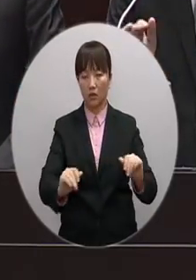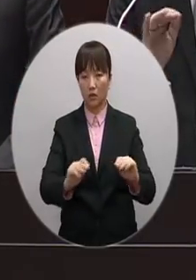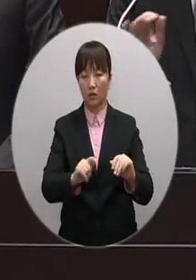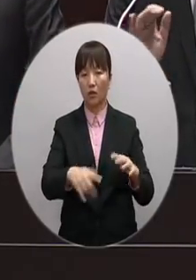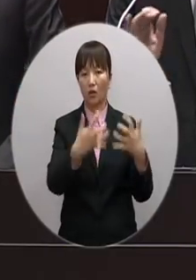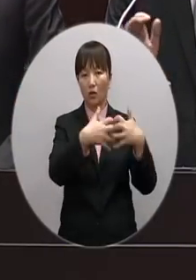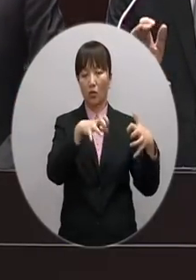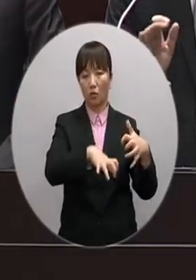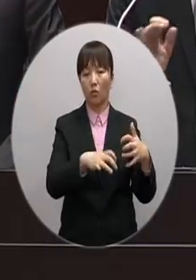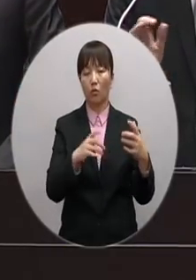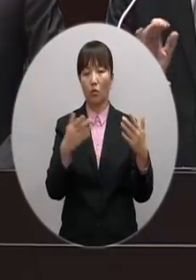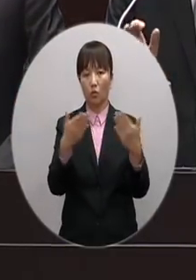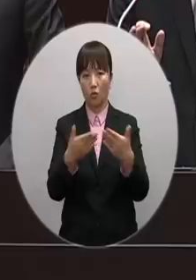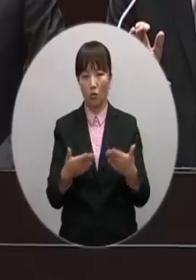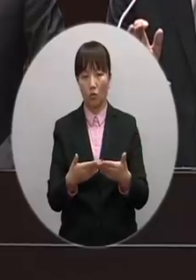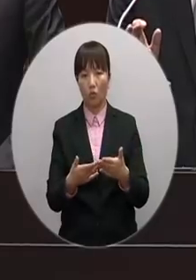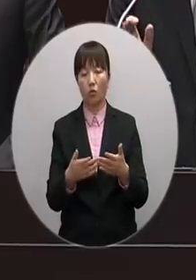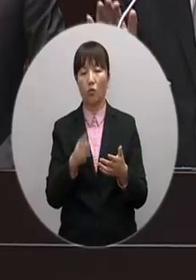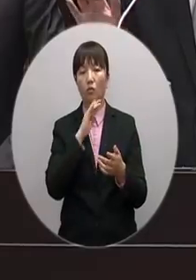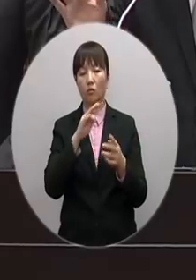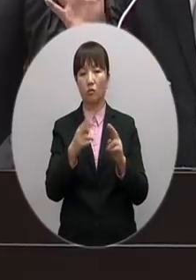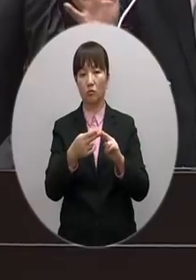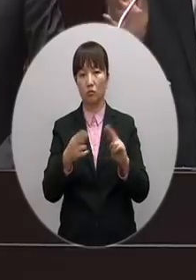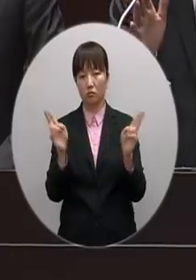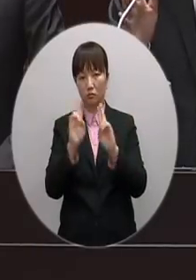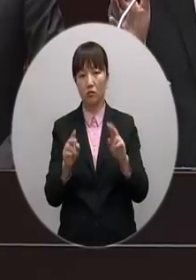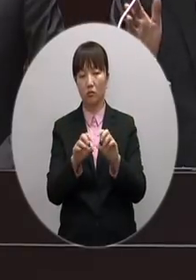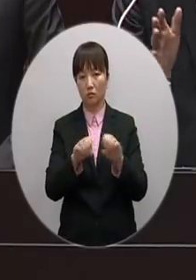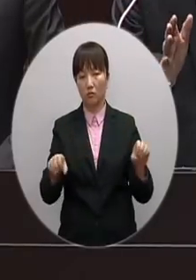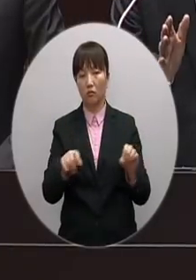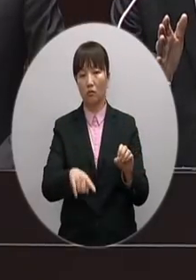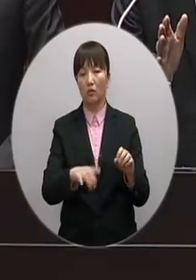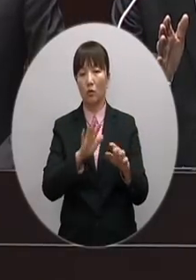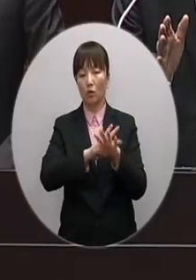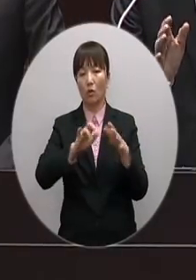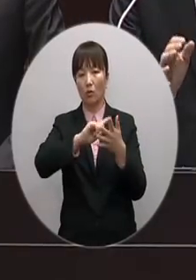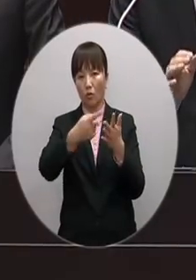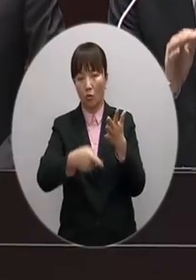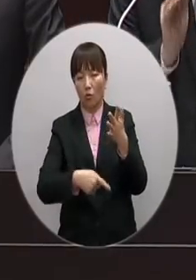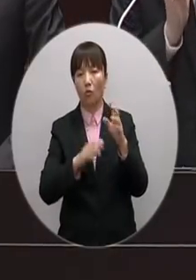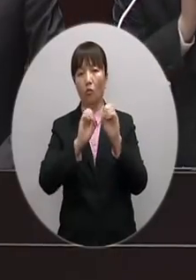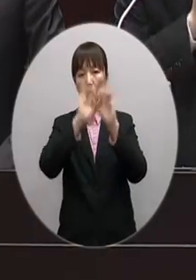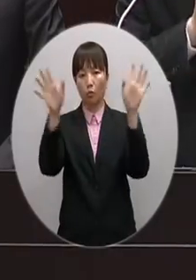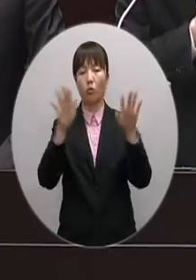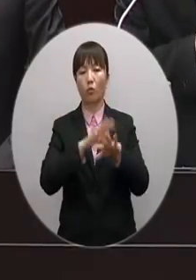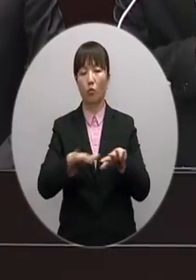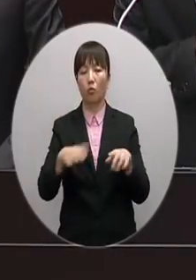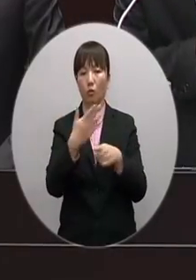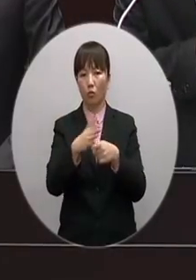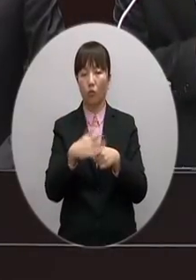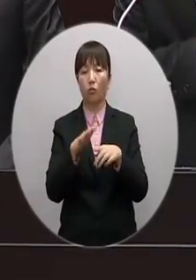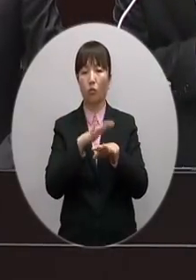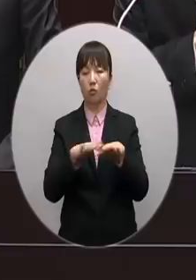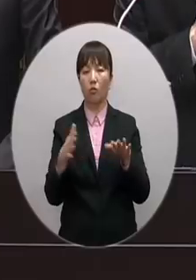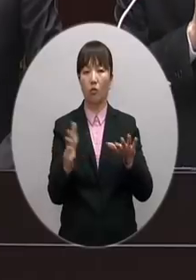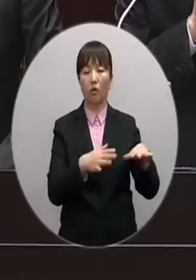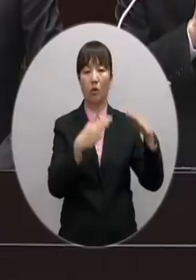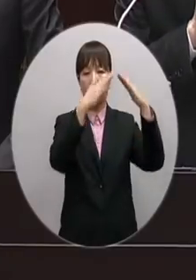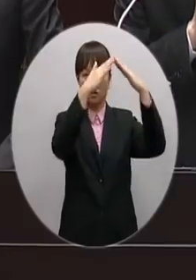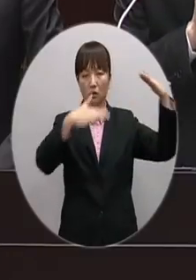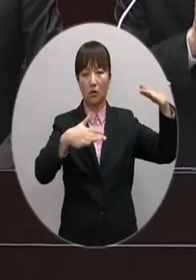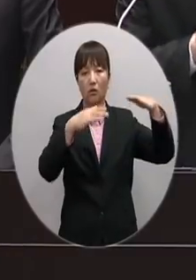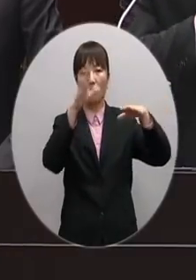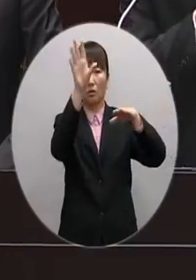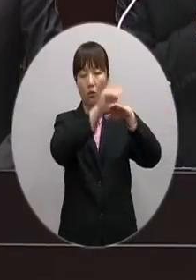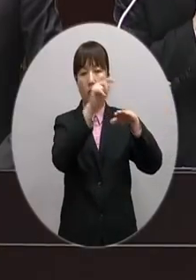这个机关正在对馈线，那我们会一个阶段一个阶段的公布。那第二个的屋顶型3个 GW 呢，目前